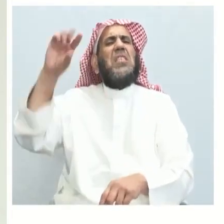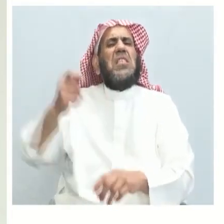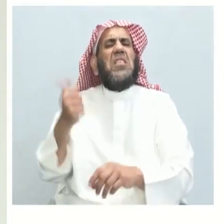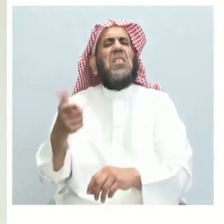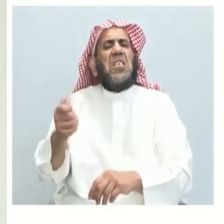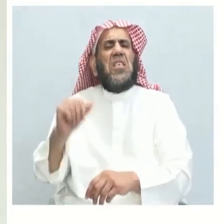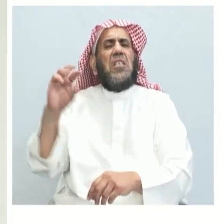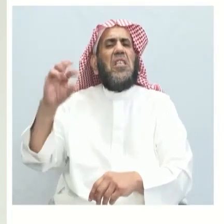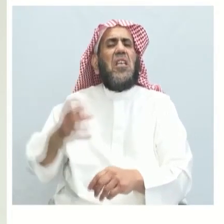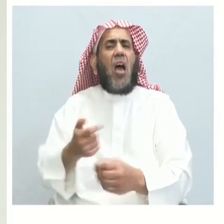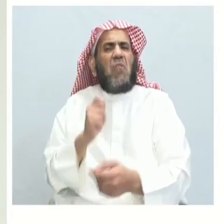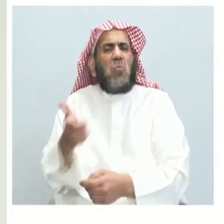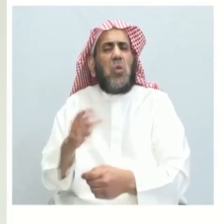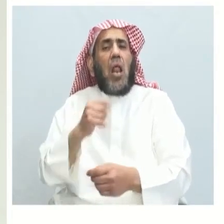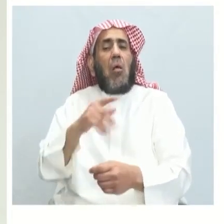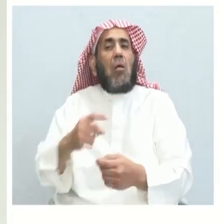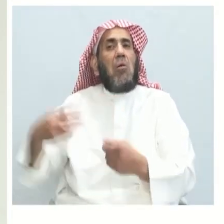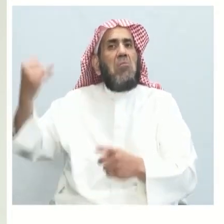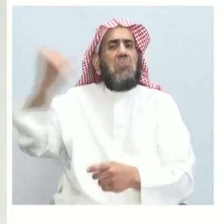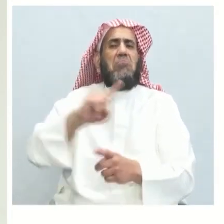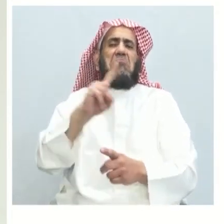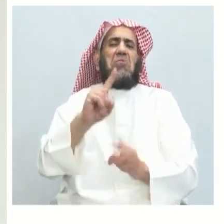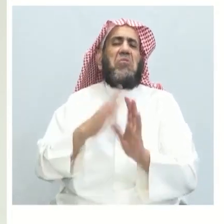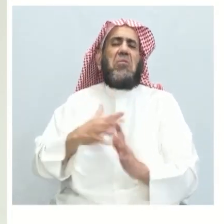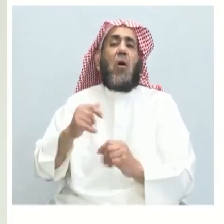الا يضرها فعاهدوا